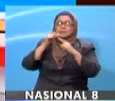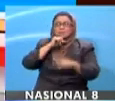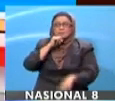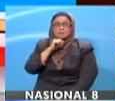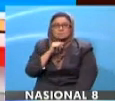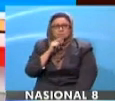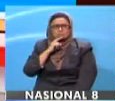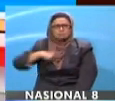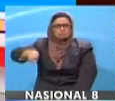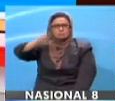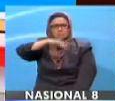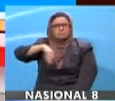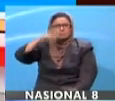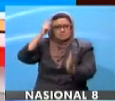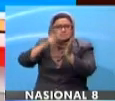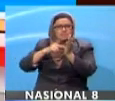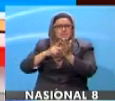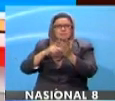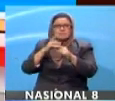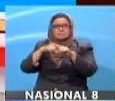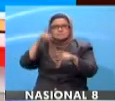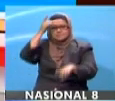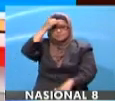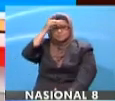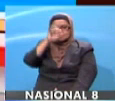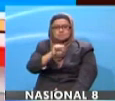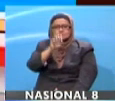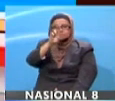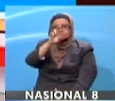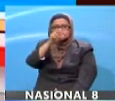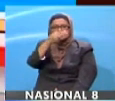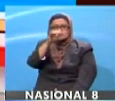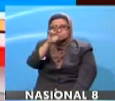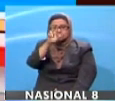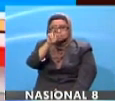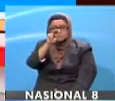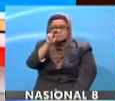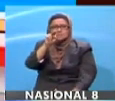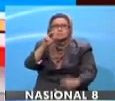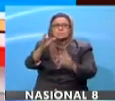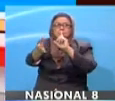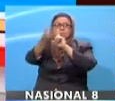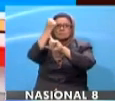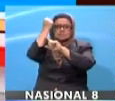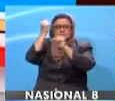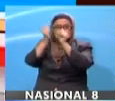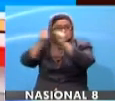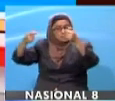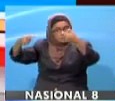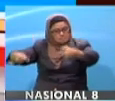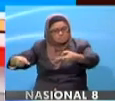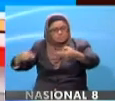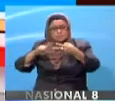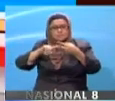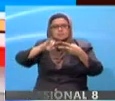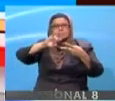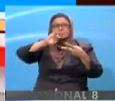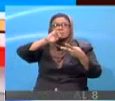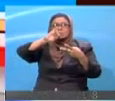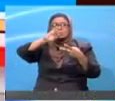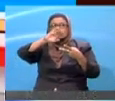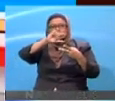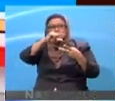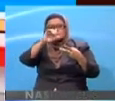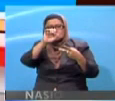tanah air. Datuk Seri Subahan Kamal menang tanpa bertanding jawatan Presiden KHM sementara George Koshi menewaskan Datuk